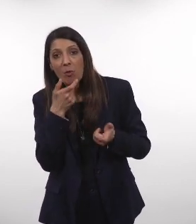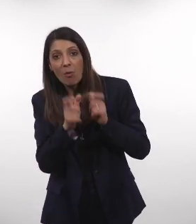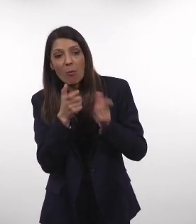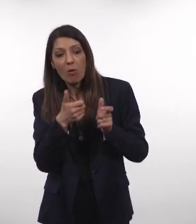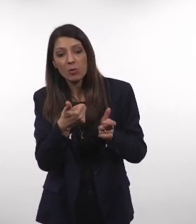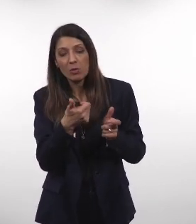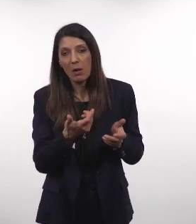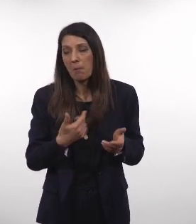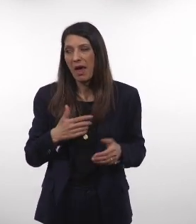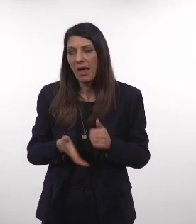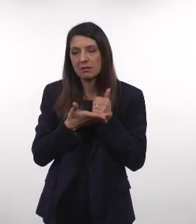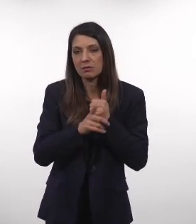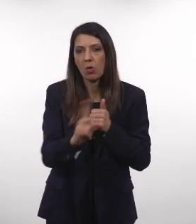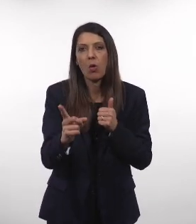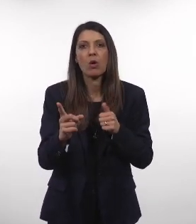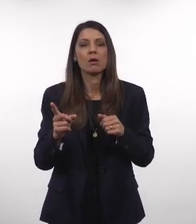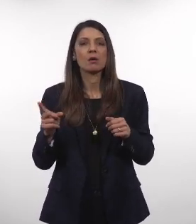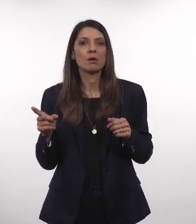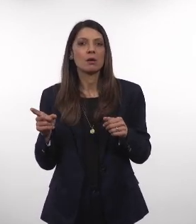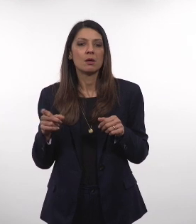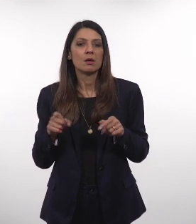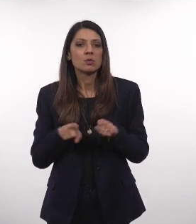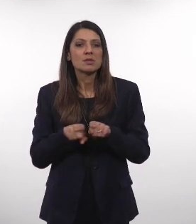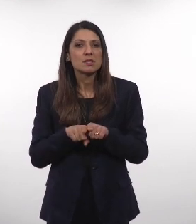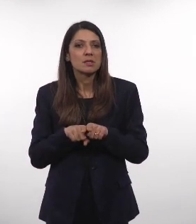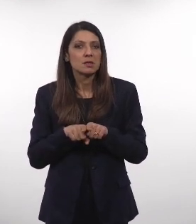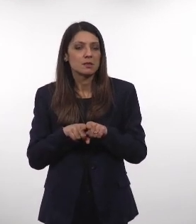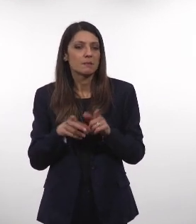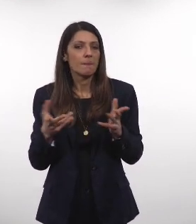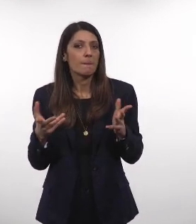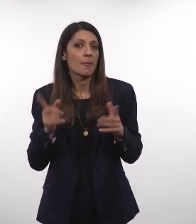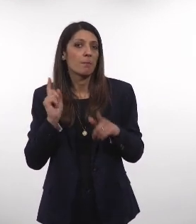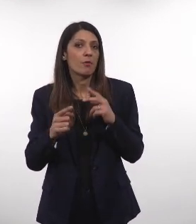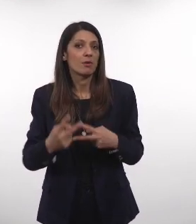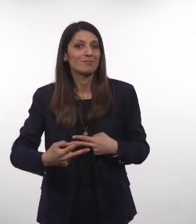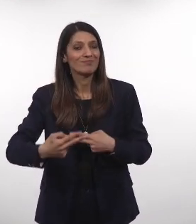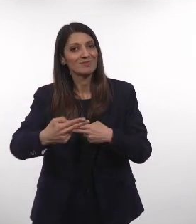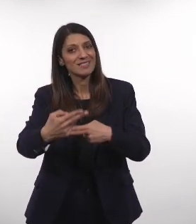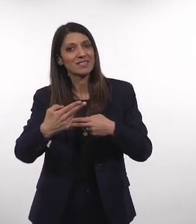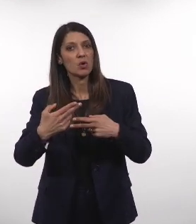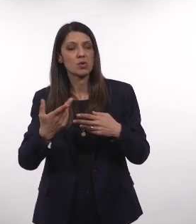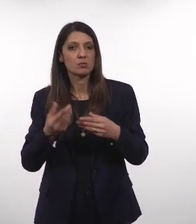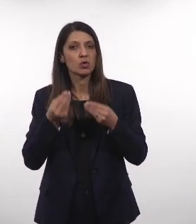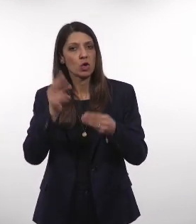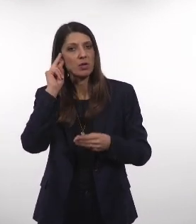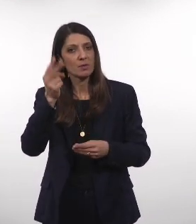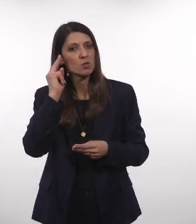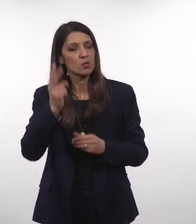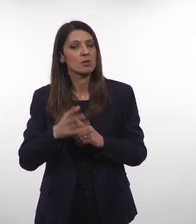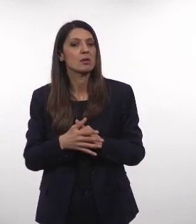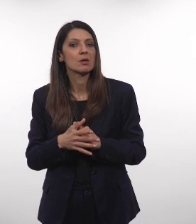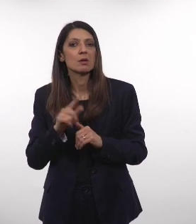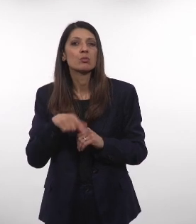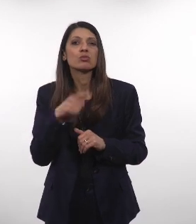l'aidait. Et donc, habituellement, pendant les séances d'habituation, on va plutôt